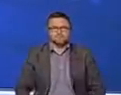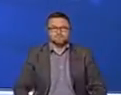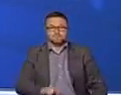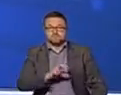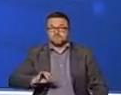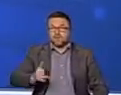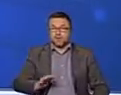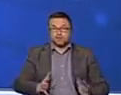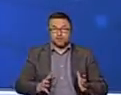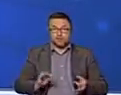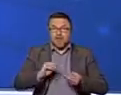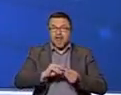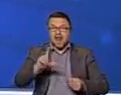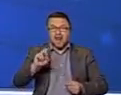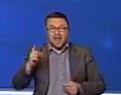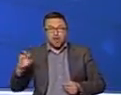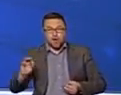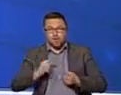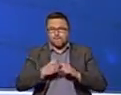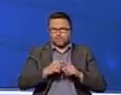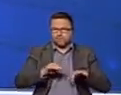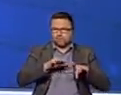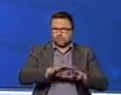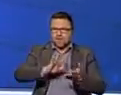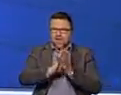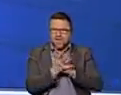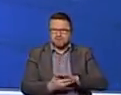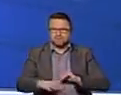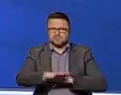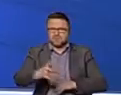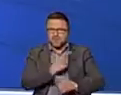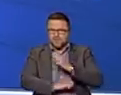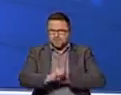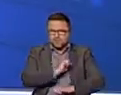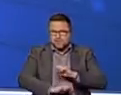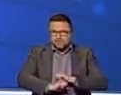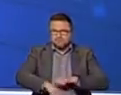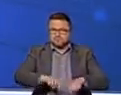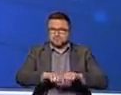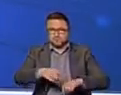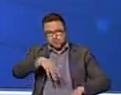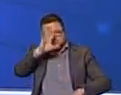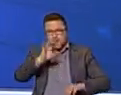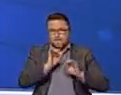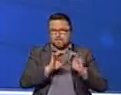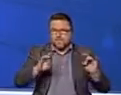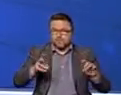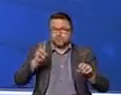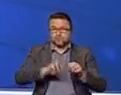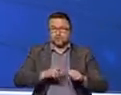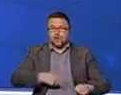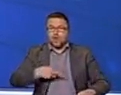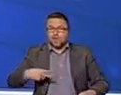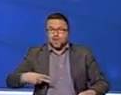Czy i w jaki sposób klocki Lego mogą pozytywnie wpłynąć na rehabilitację dzieci niepełnosprawnych? Sprawdzali to dzisiaj łódzcy pedagodzy, którzy